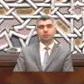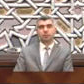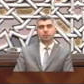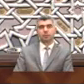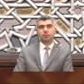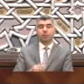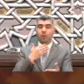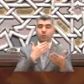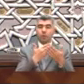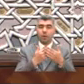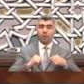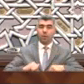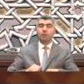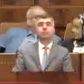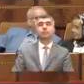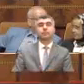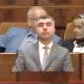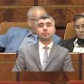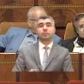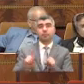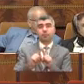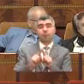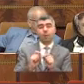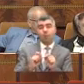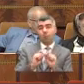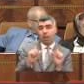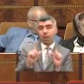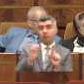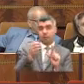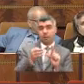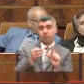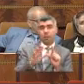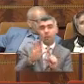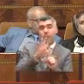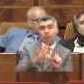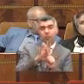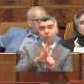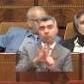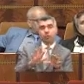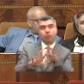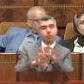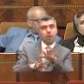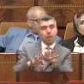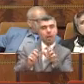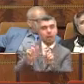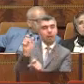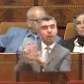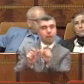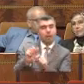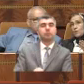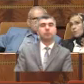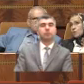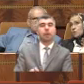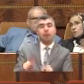نشكركم سيد الوزير على هذه الرؤية الاستراتيجية لصالح هذه الشريحة الاجتماعية، والتي تجسد